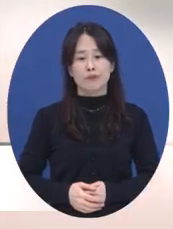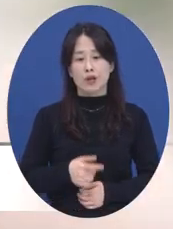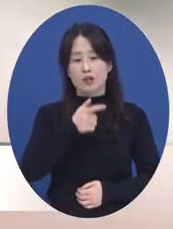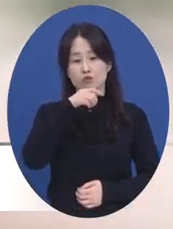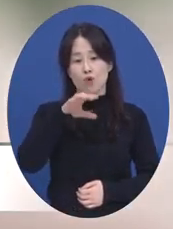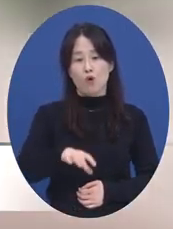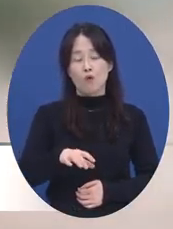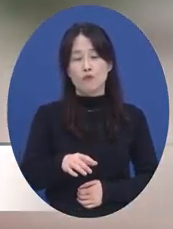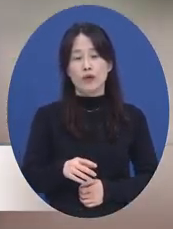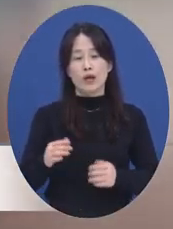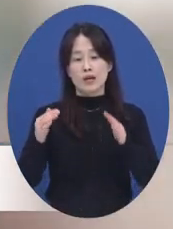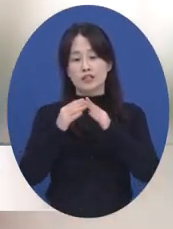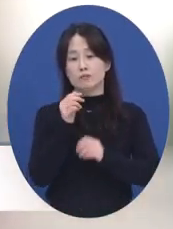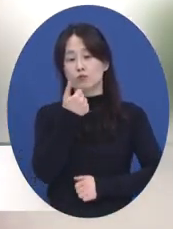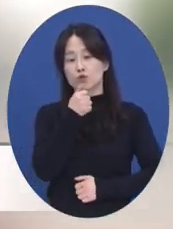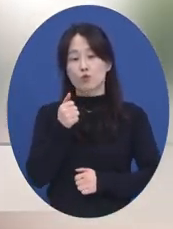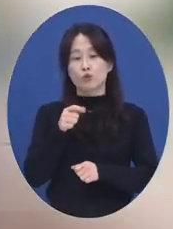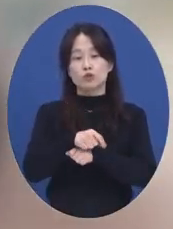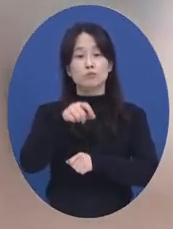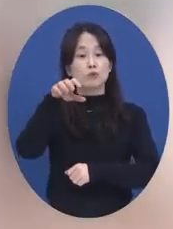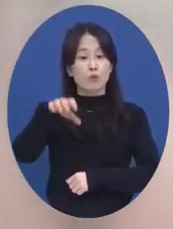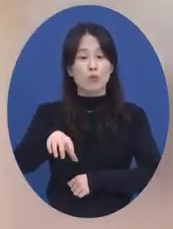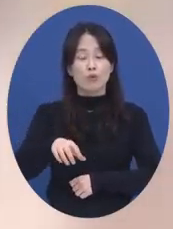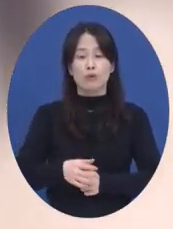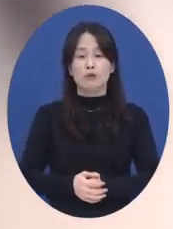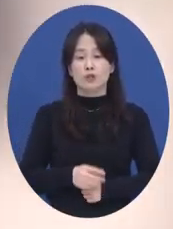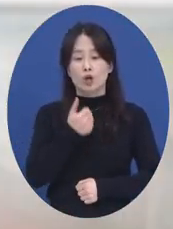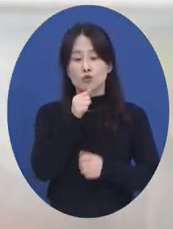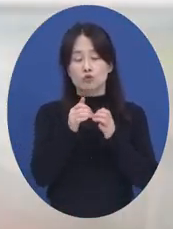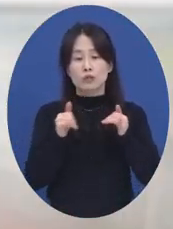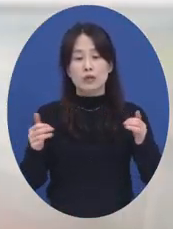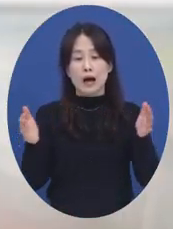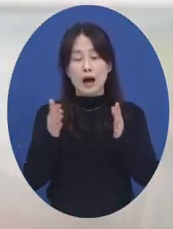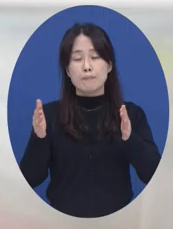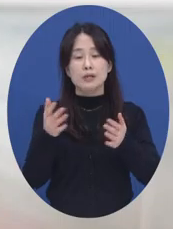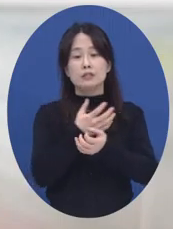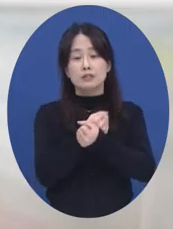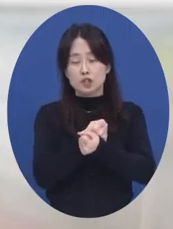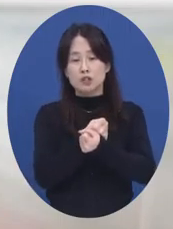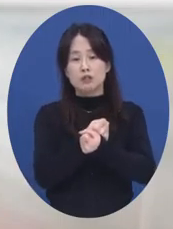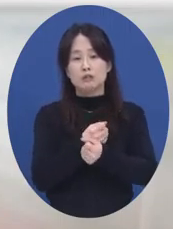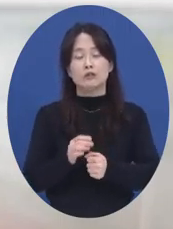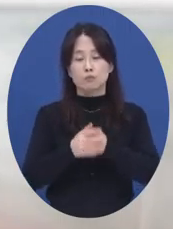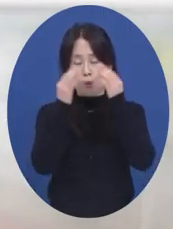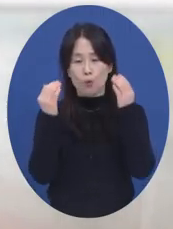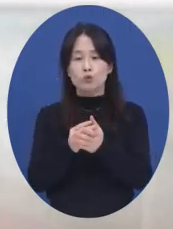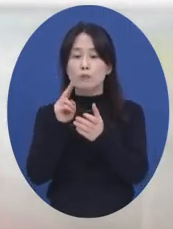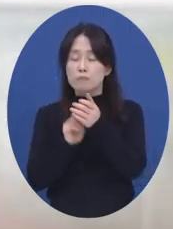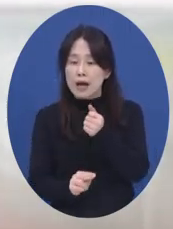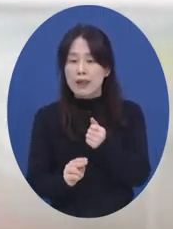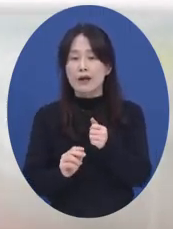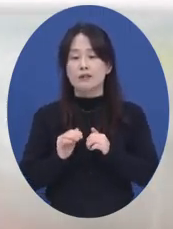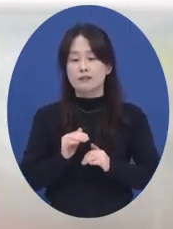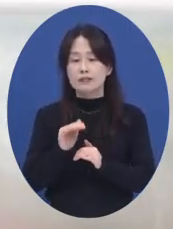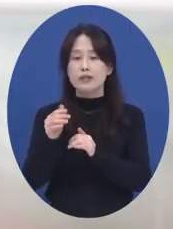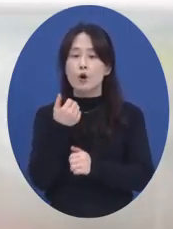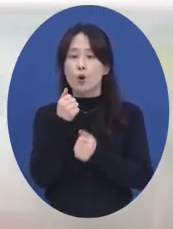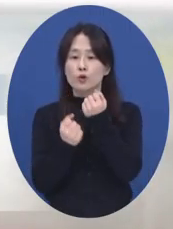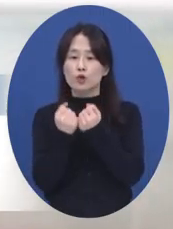수원에 있는 한 공인중개사 사무실. 중개사가 아파트 분양권 전매를 알선하며 절차를